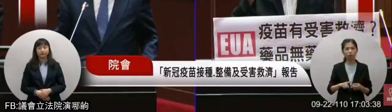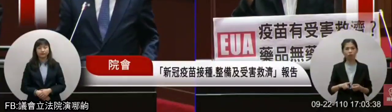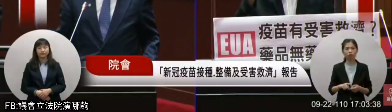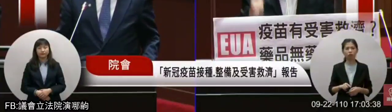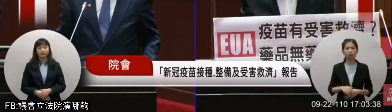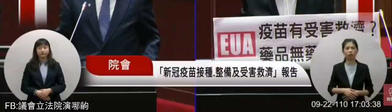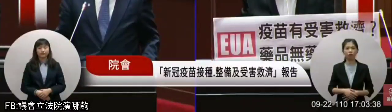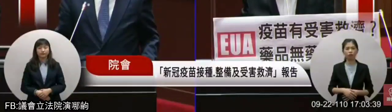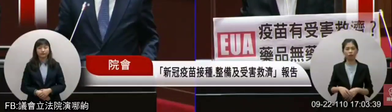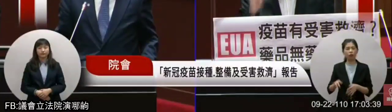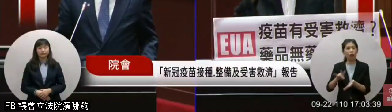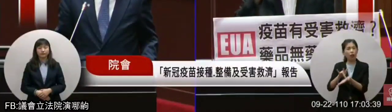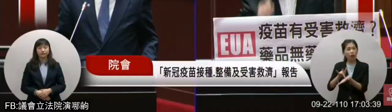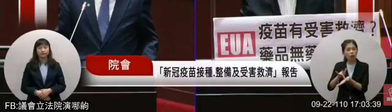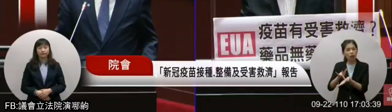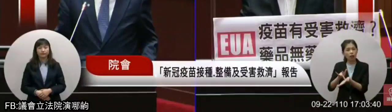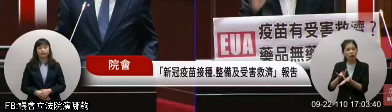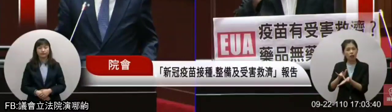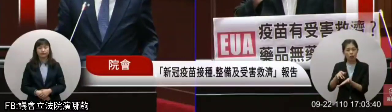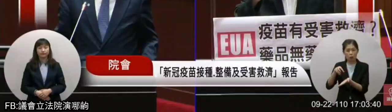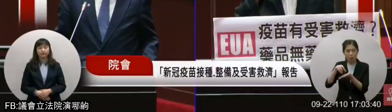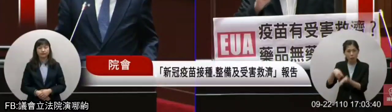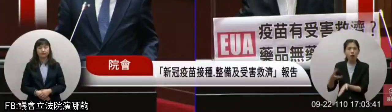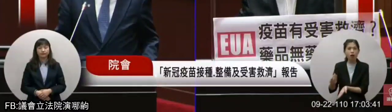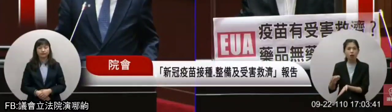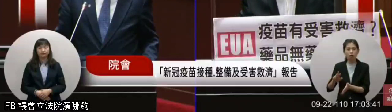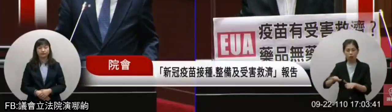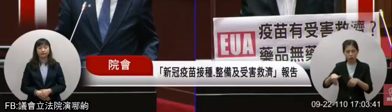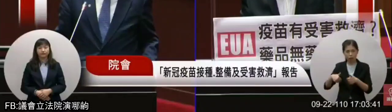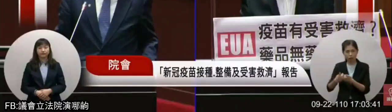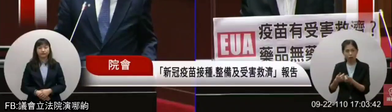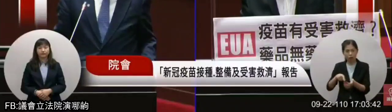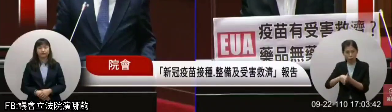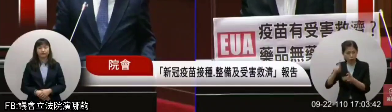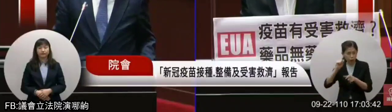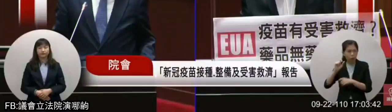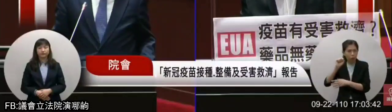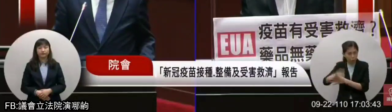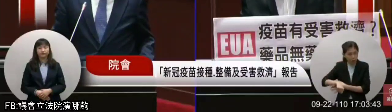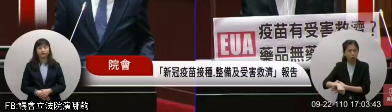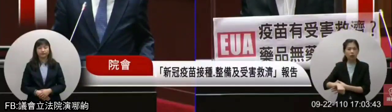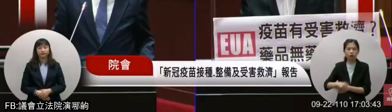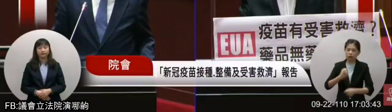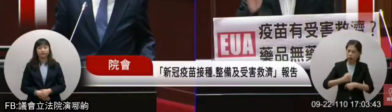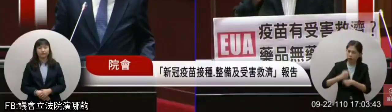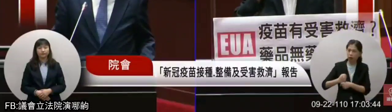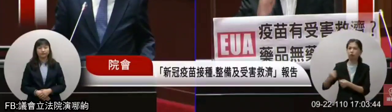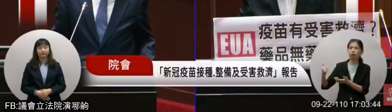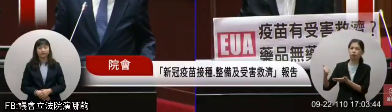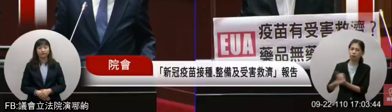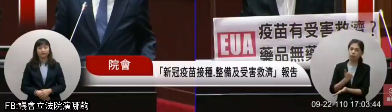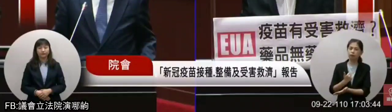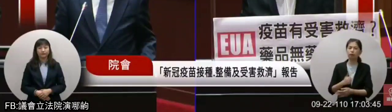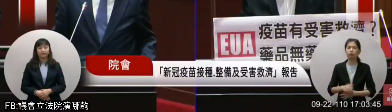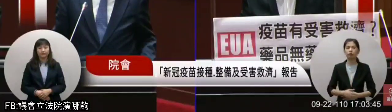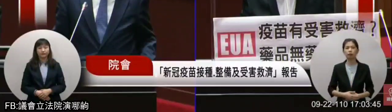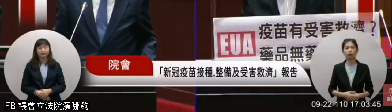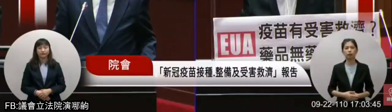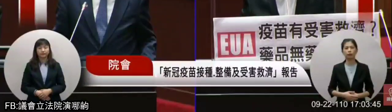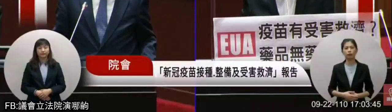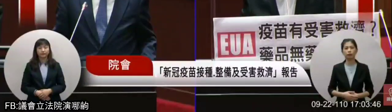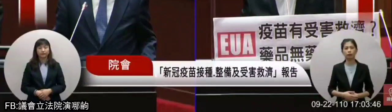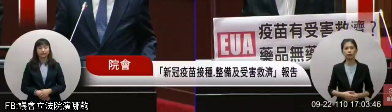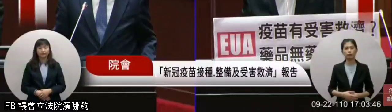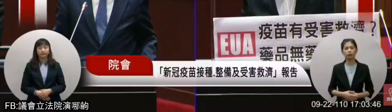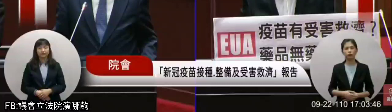一般的药品啊，没有拿到许可证却专案核准制造或输入的，他撇除这个要